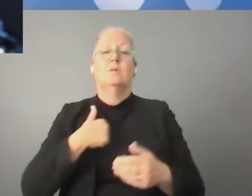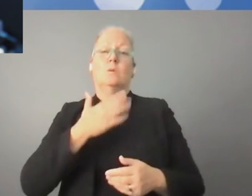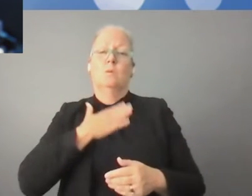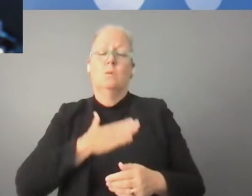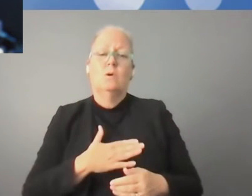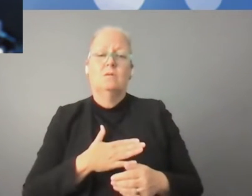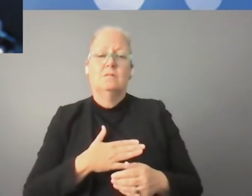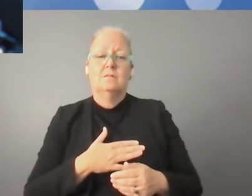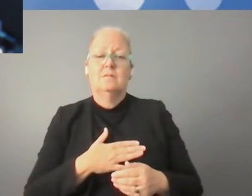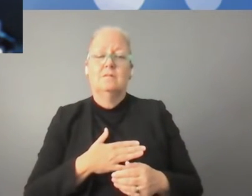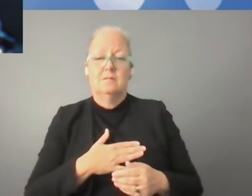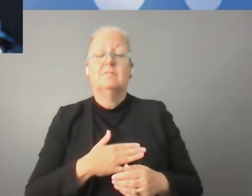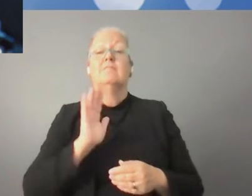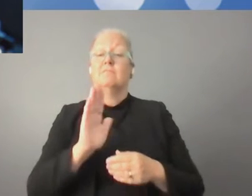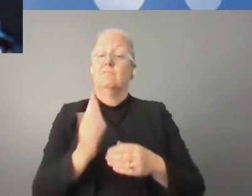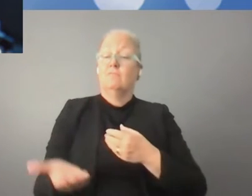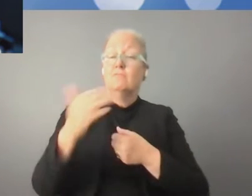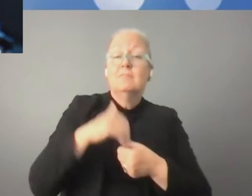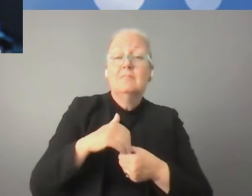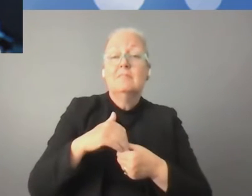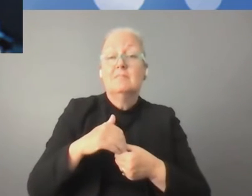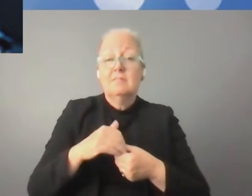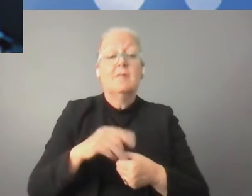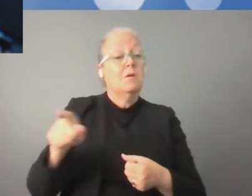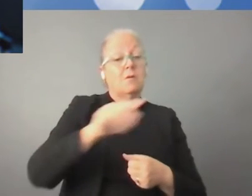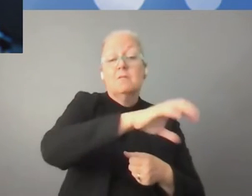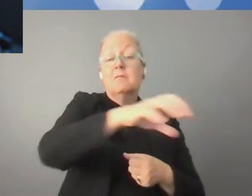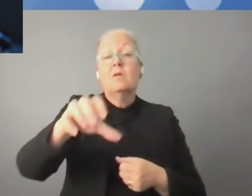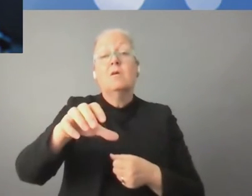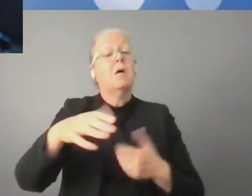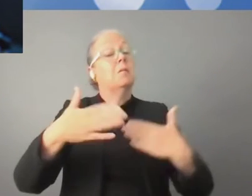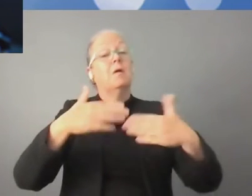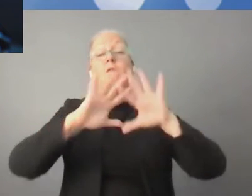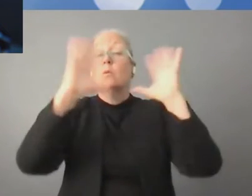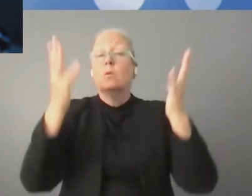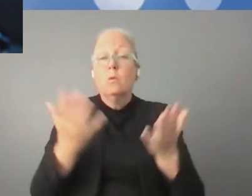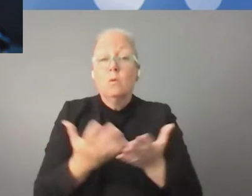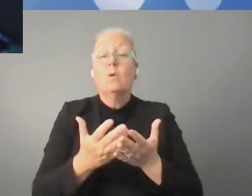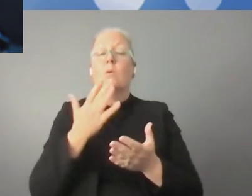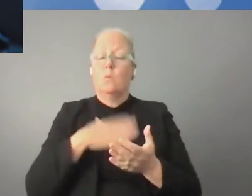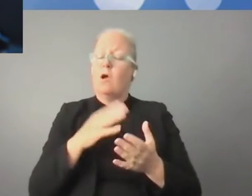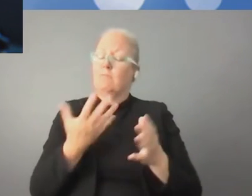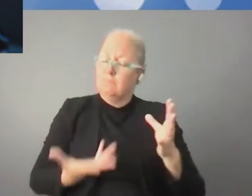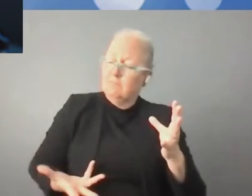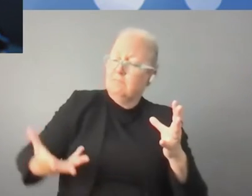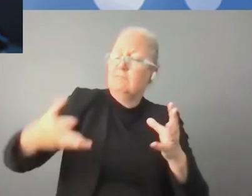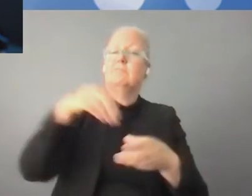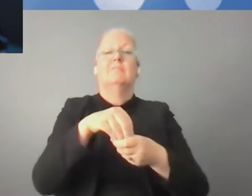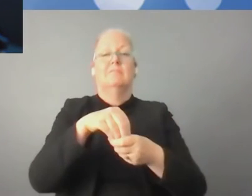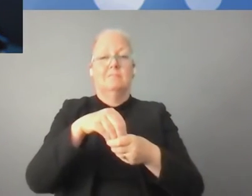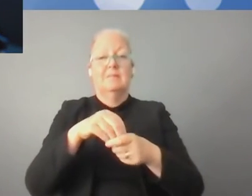создании цифровых технологий и общества, опирающегося на цифровые технологии. Хочу